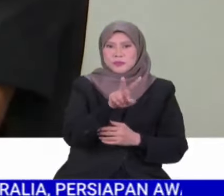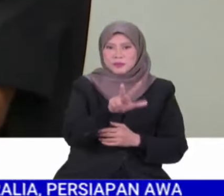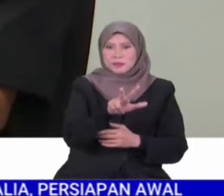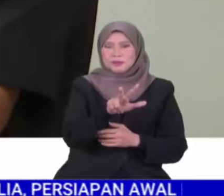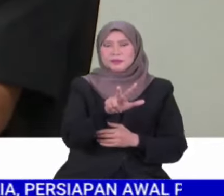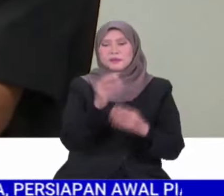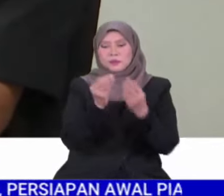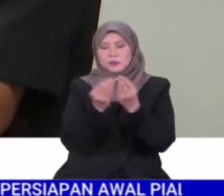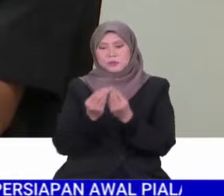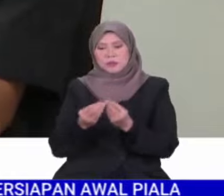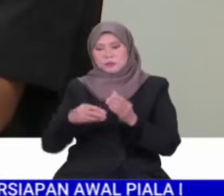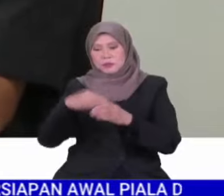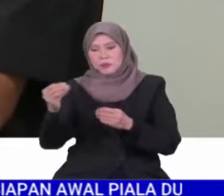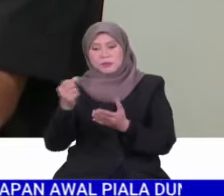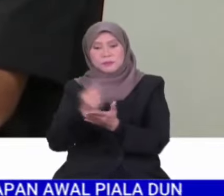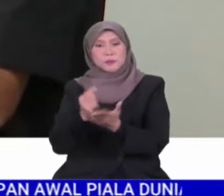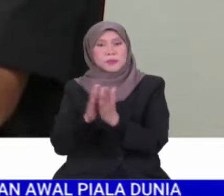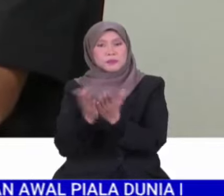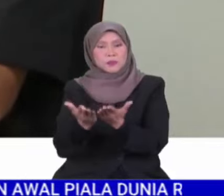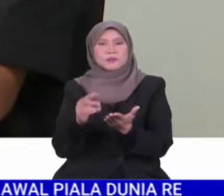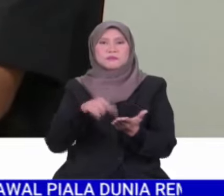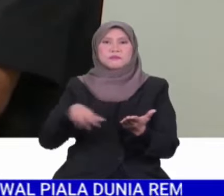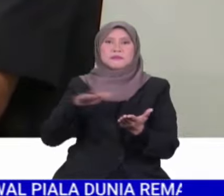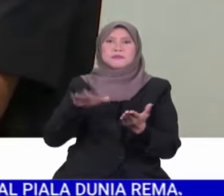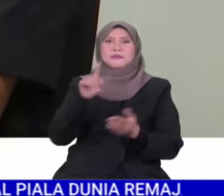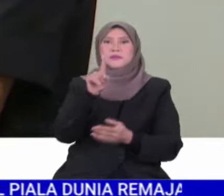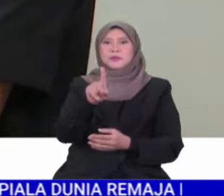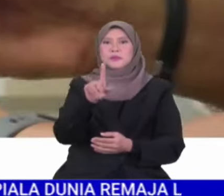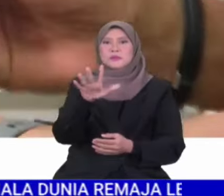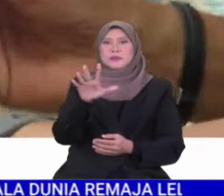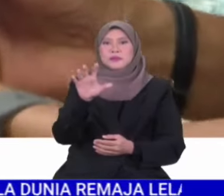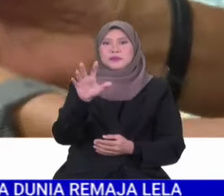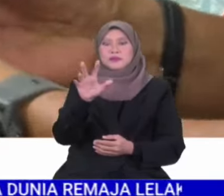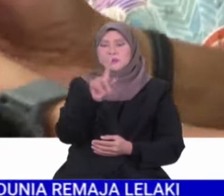2023, jumlah pengeluaran pasport juga telah mencecah